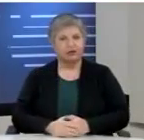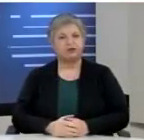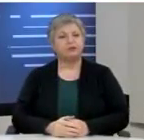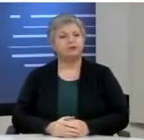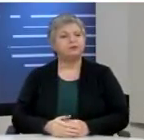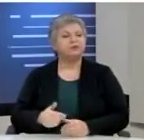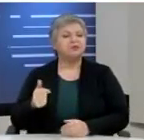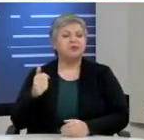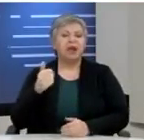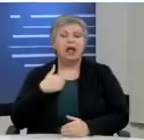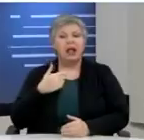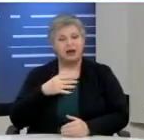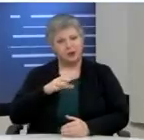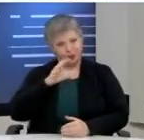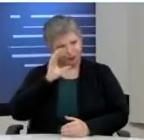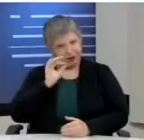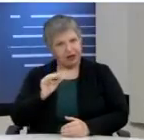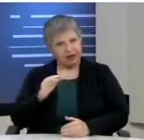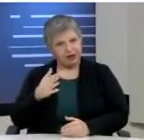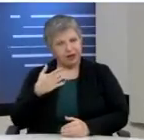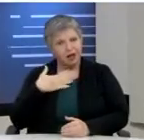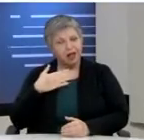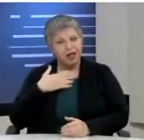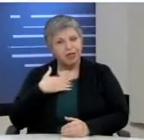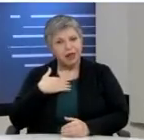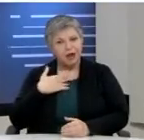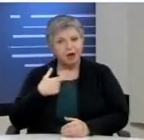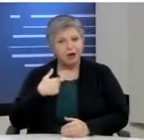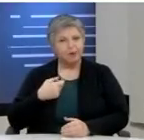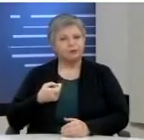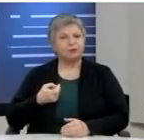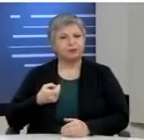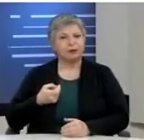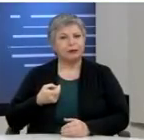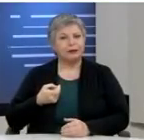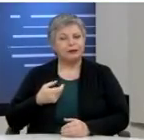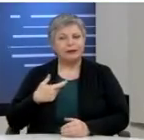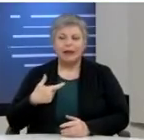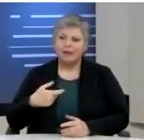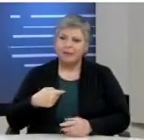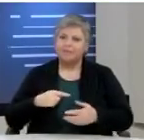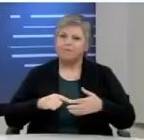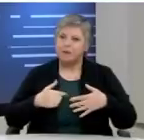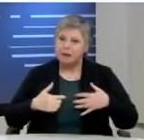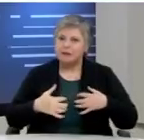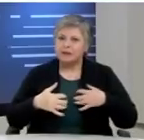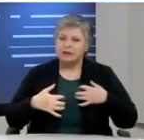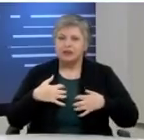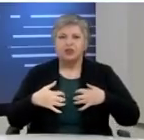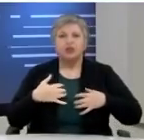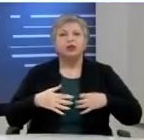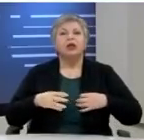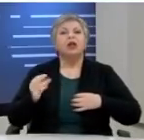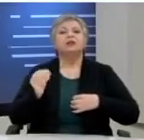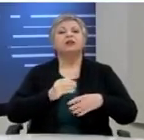Δεν θα αποφύγω όμως τον πειρασμό να πω και δύο λόγια για το Κομμουνιστικό Κόμμα. Παρακαλώ, λίγο ησυχία. Δεν το